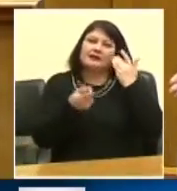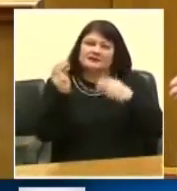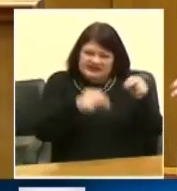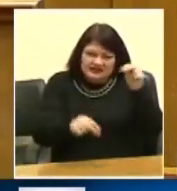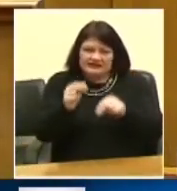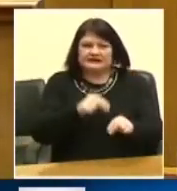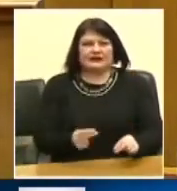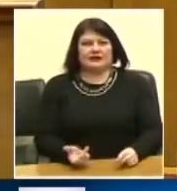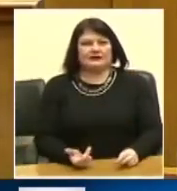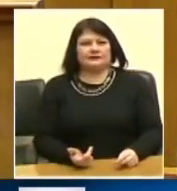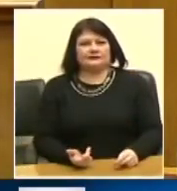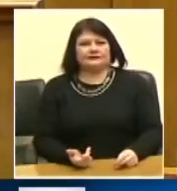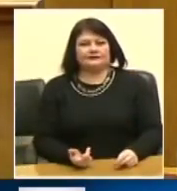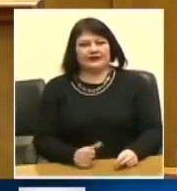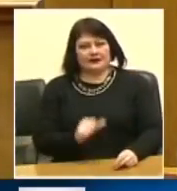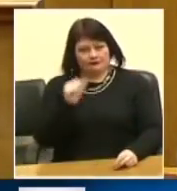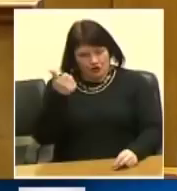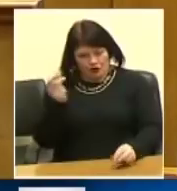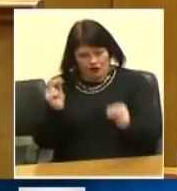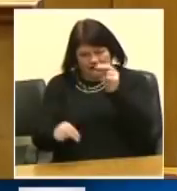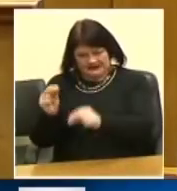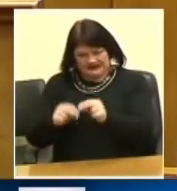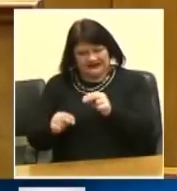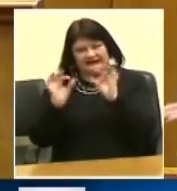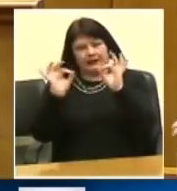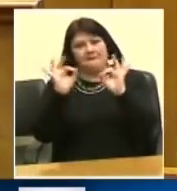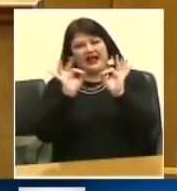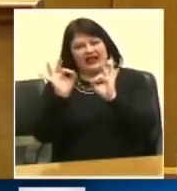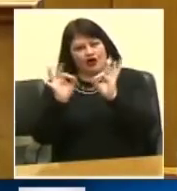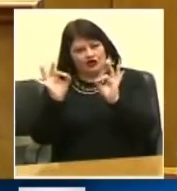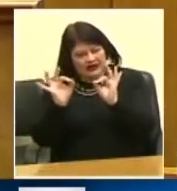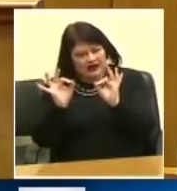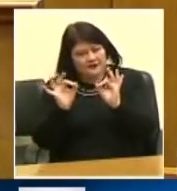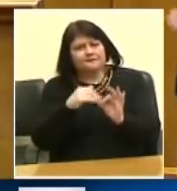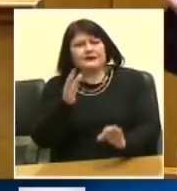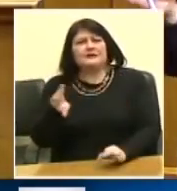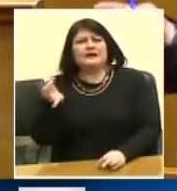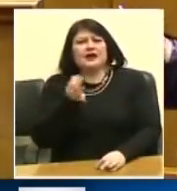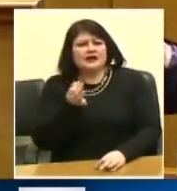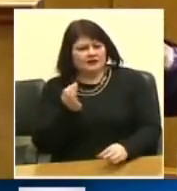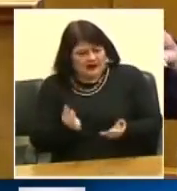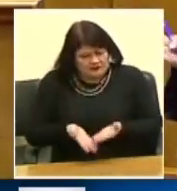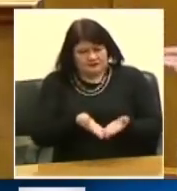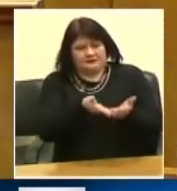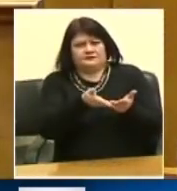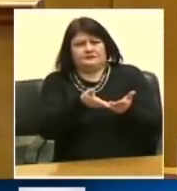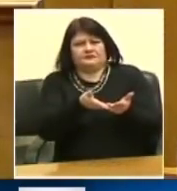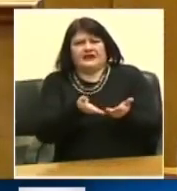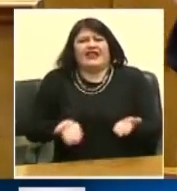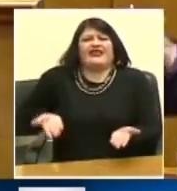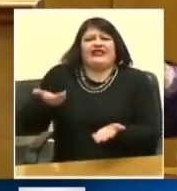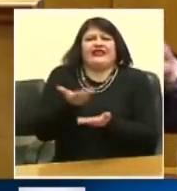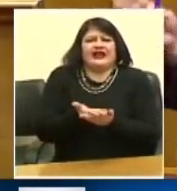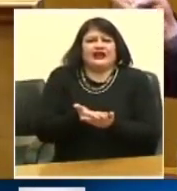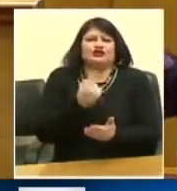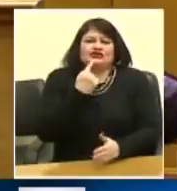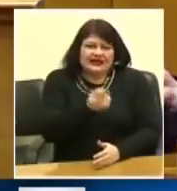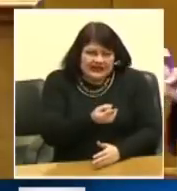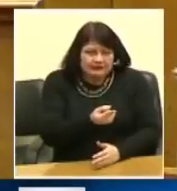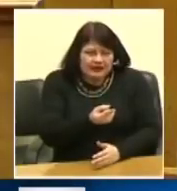ψήφισαν. Αφού πρώτα ψήφισαν για τη Μακεδονία, μετά βέβαια, γιατί το πρόβλημα του δηλωσία... Κυρία Παπακώστα, κάντε